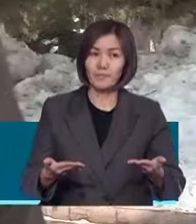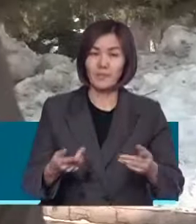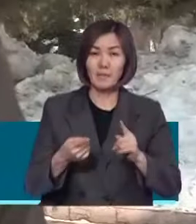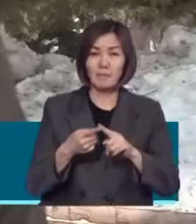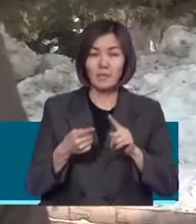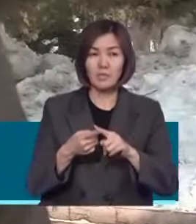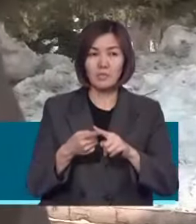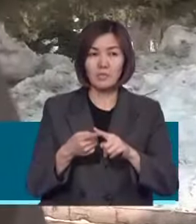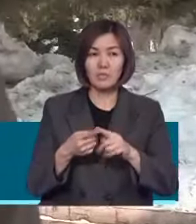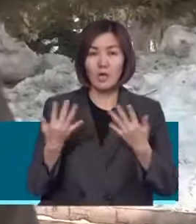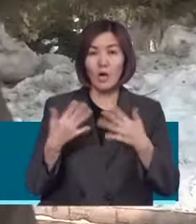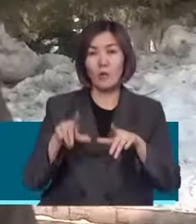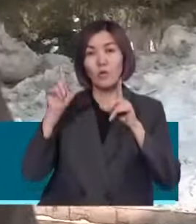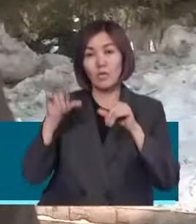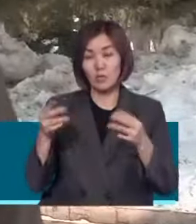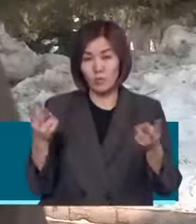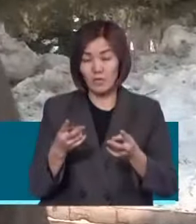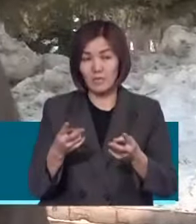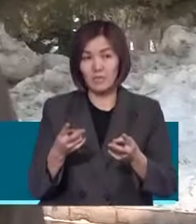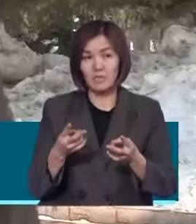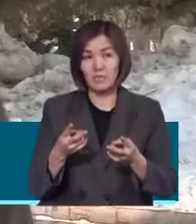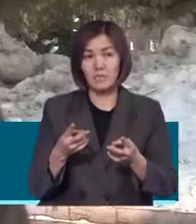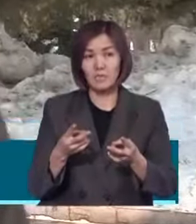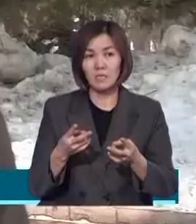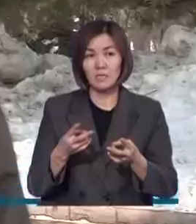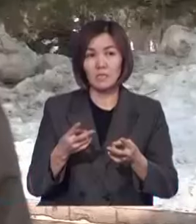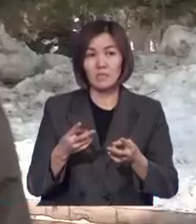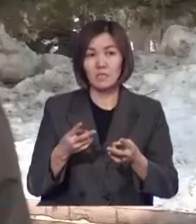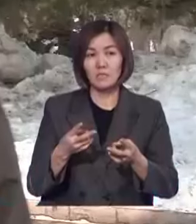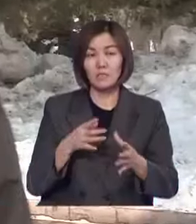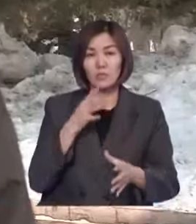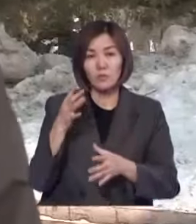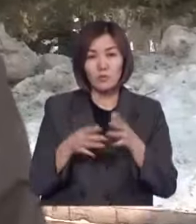бірінші ауылға қайту керек, не жүнде қазір ашаршылық болайын деп жатыр.